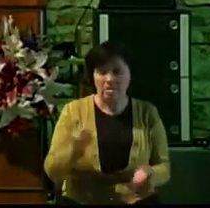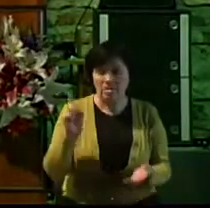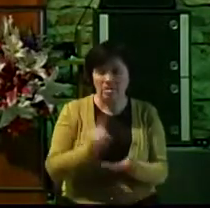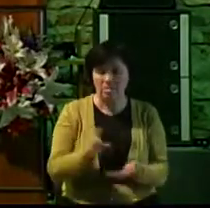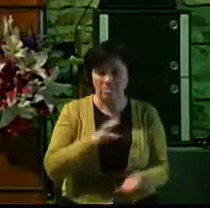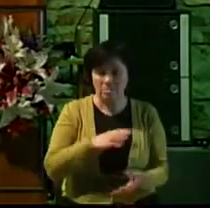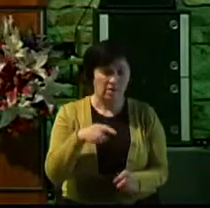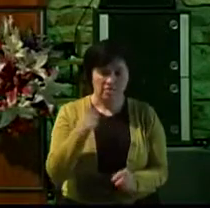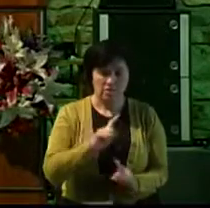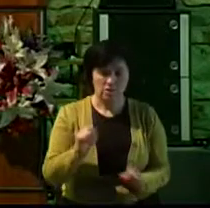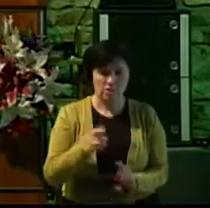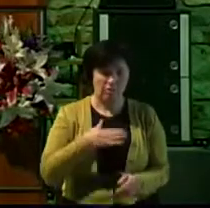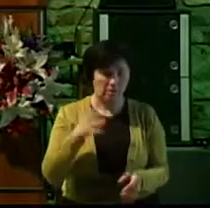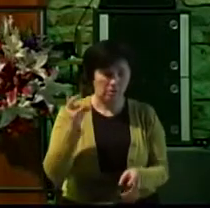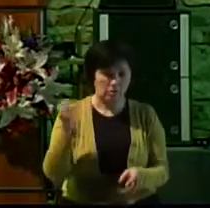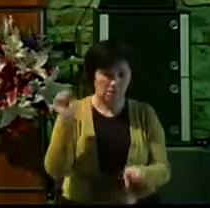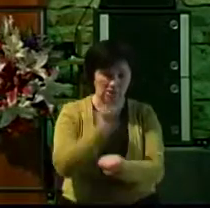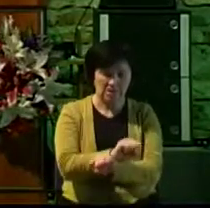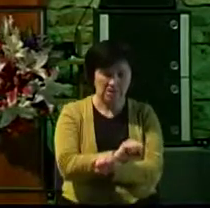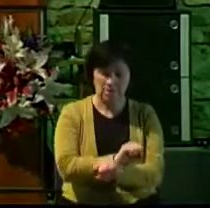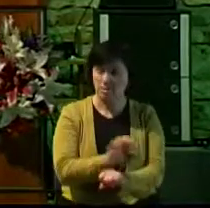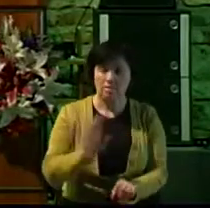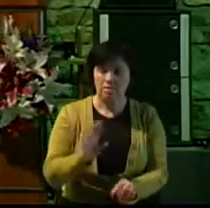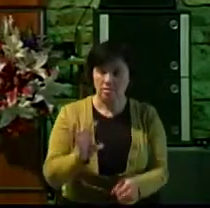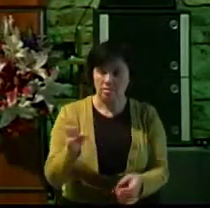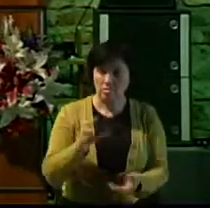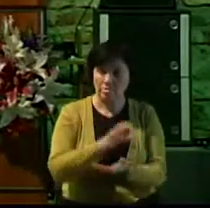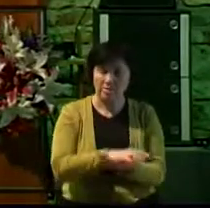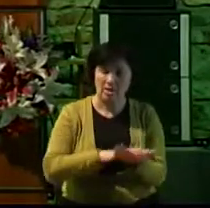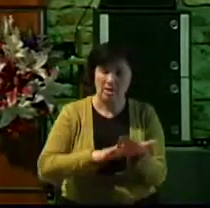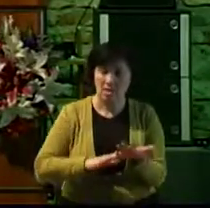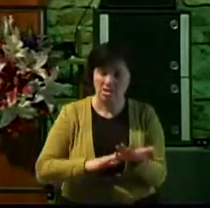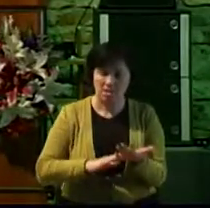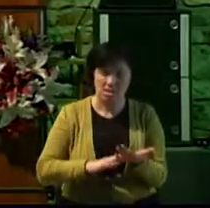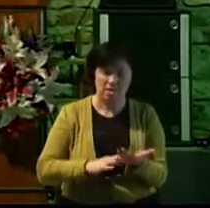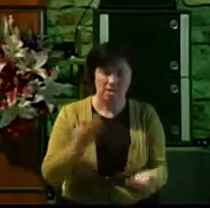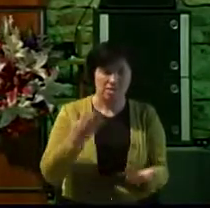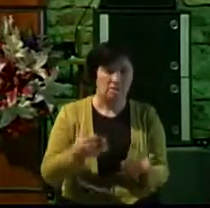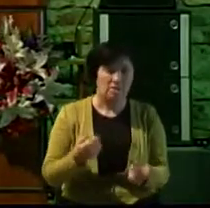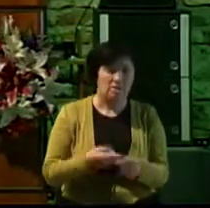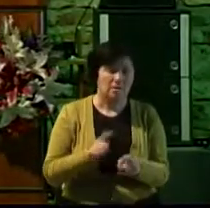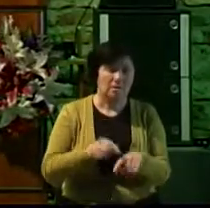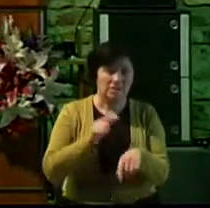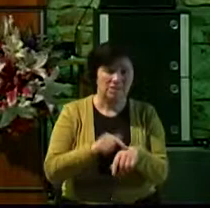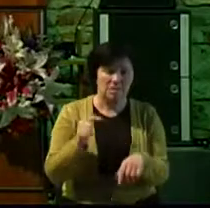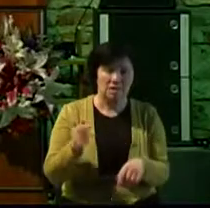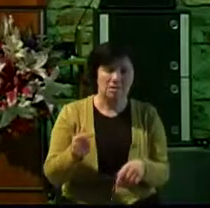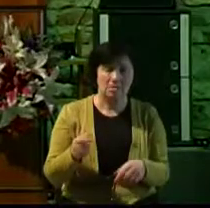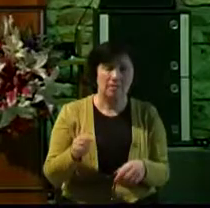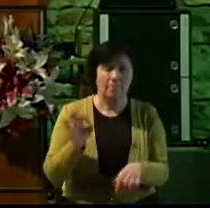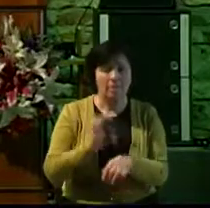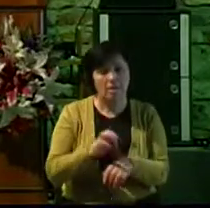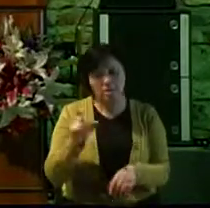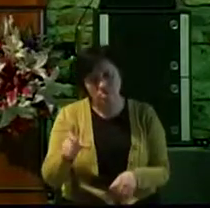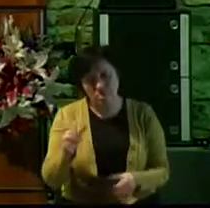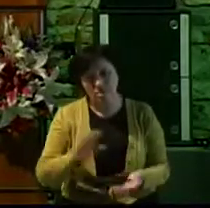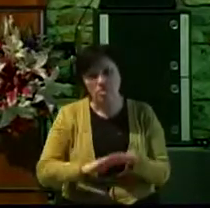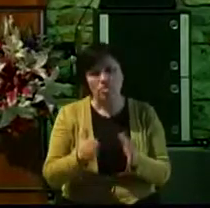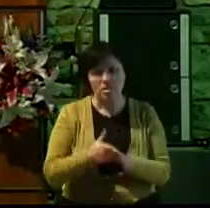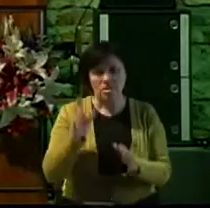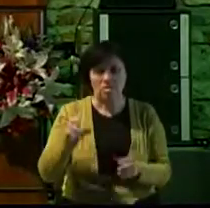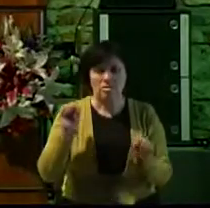вместе, и ожидали, и не получили тот ответ, который мы ожидали. Тогда у нас возникает внутри своего